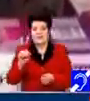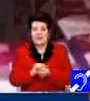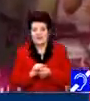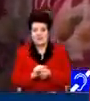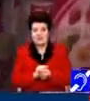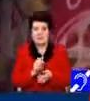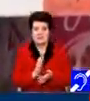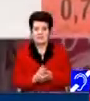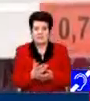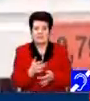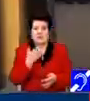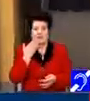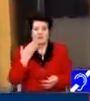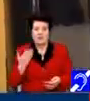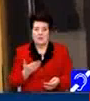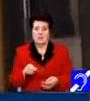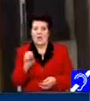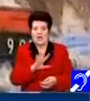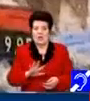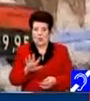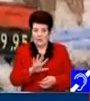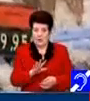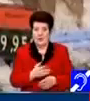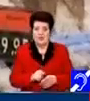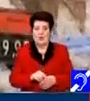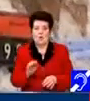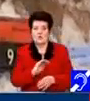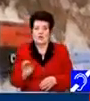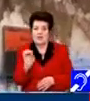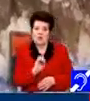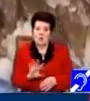igienă, arată raportul Parlamentului European. Oficialii